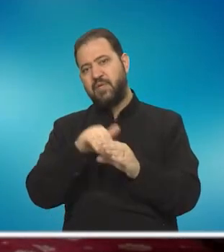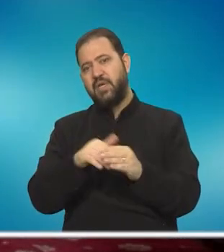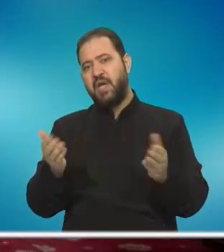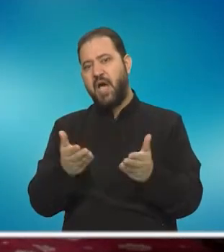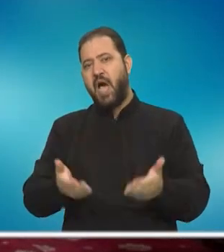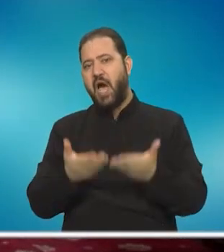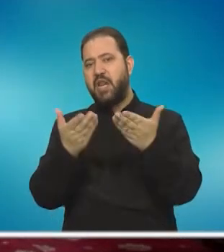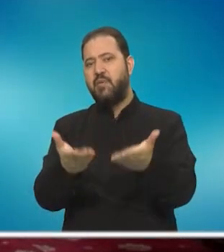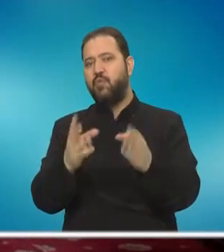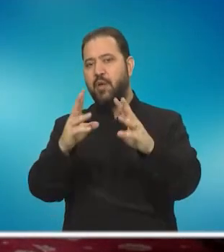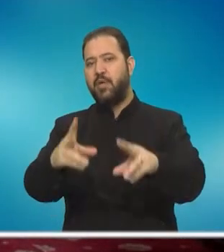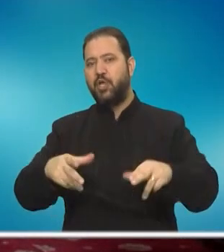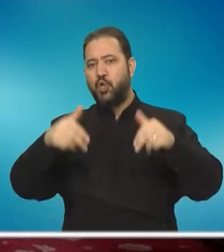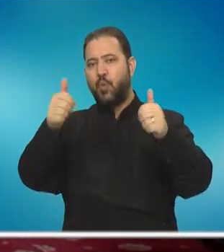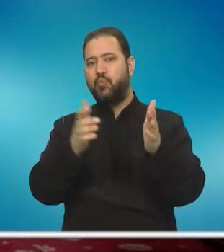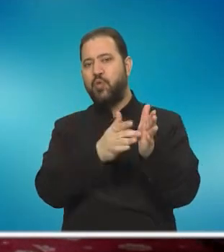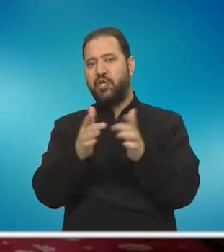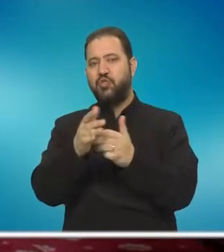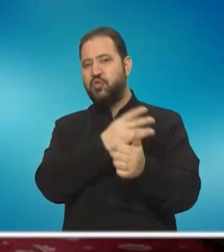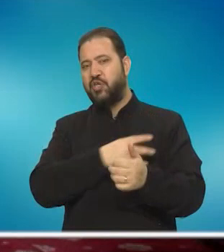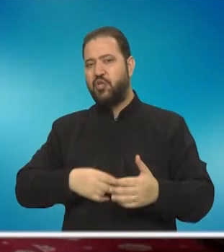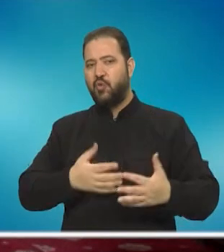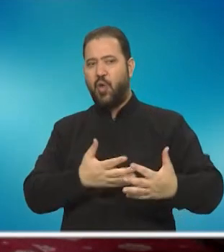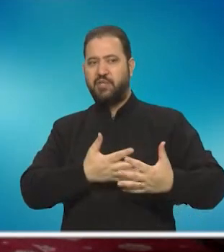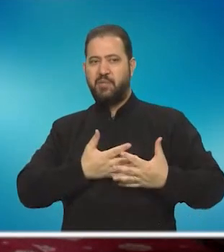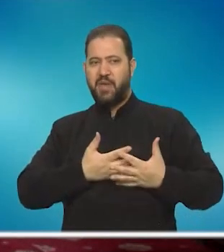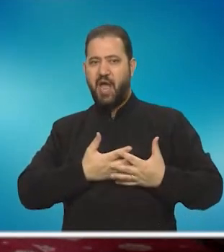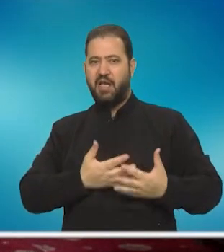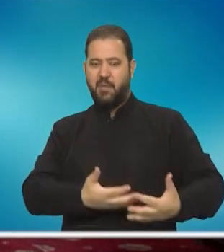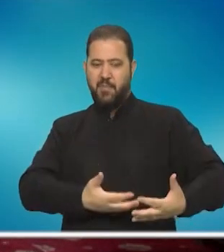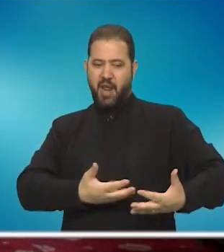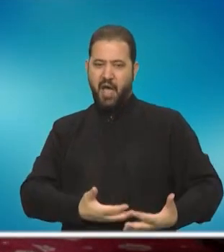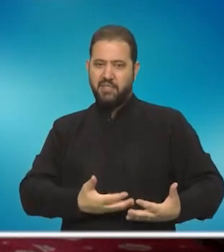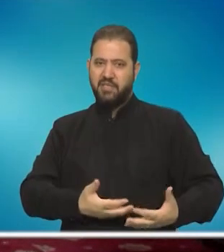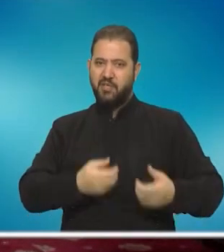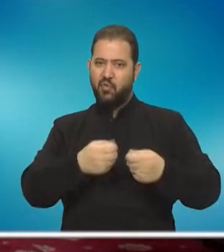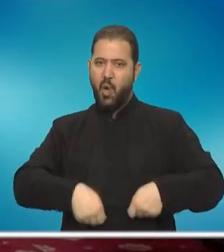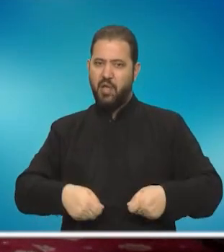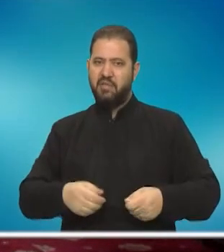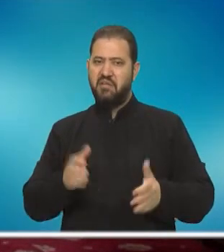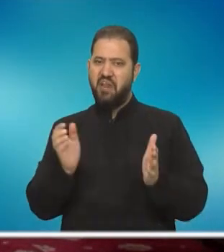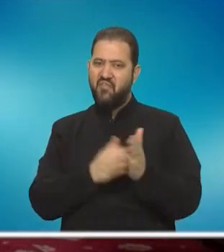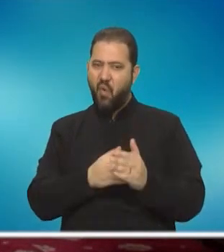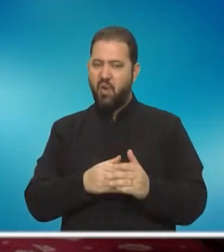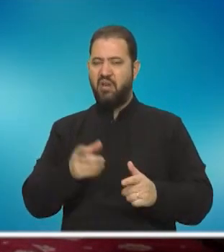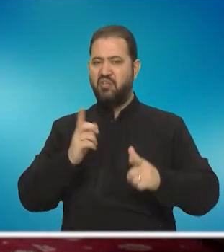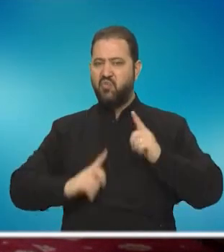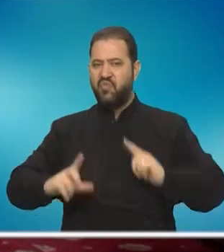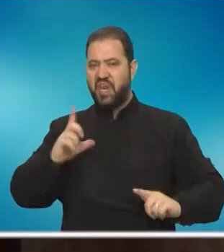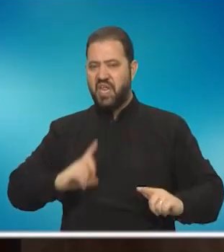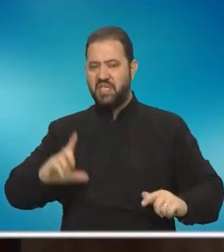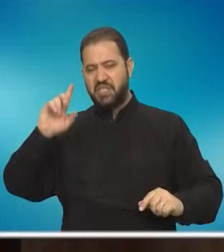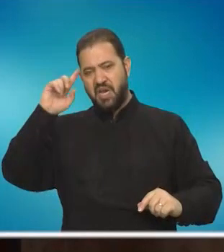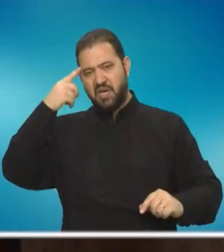punem Mântuitorului Hristos în brațe toate dorințele, nevoile, suferințele, păsurile